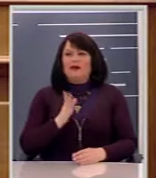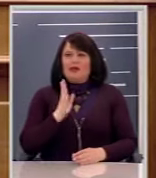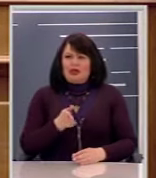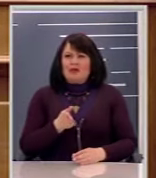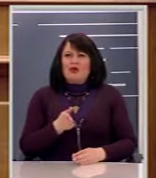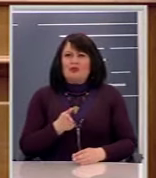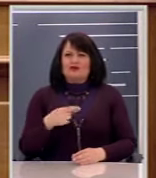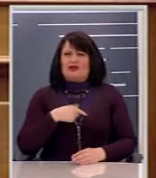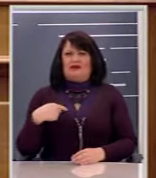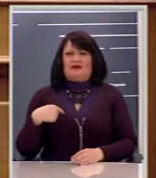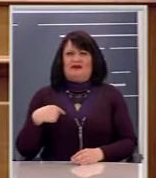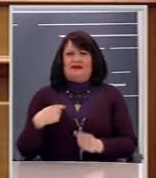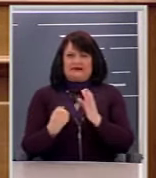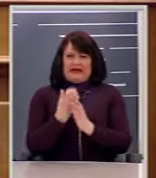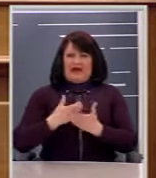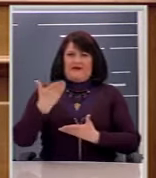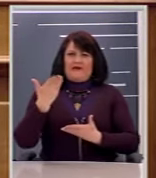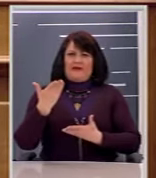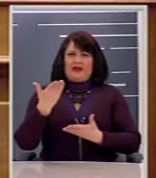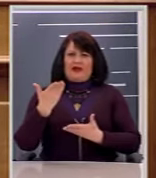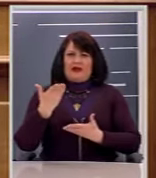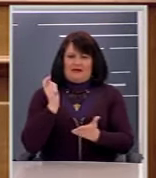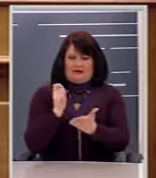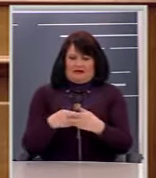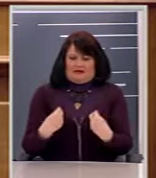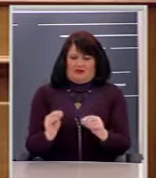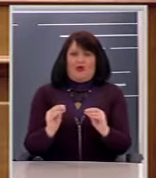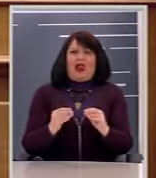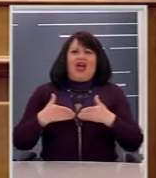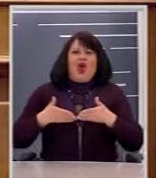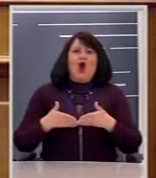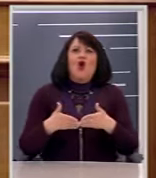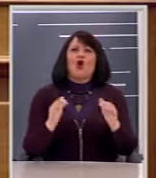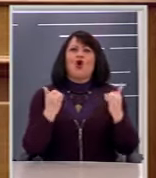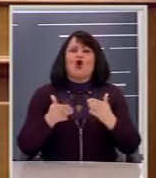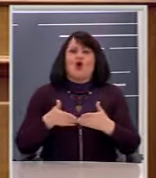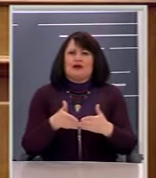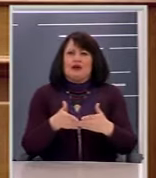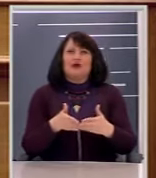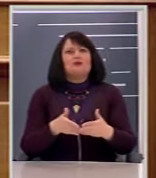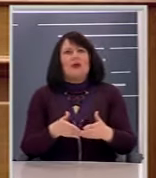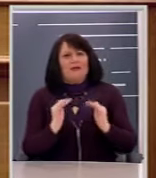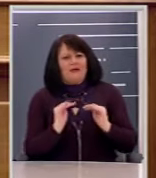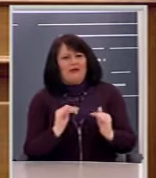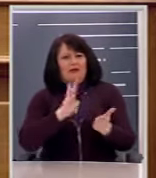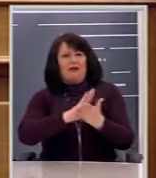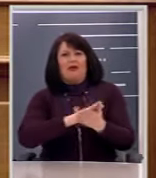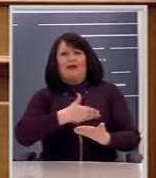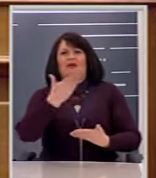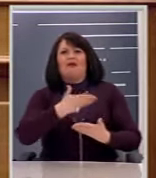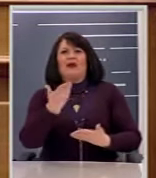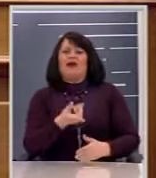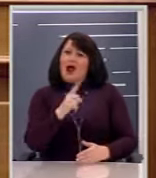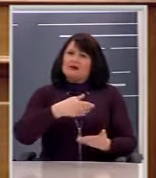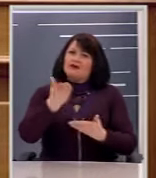ένας διευθυντής των Νέων να πουλήσει το κότερό του και να τη βγάζει την εφημερίδα αν θέλει, έναντι των άλλων εφημερίδων που πληρώνουν κανονικά